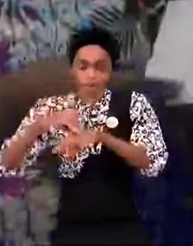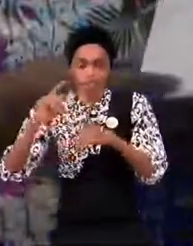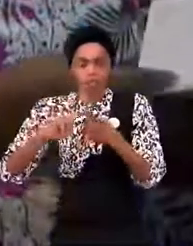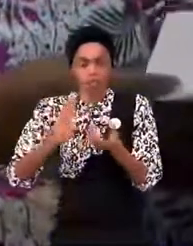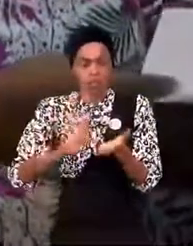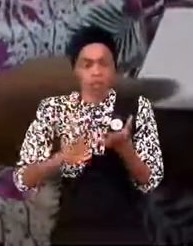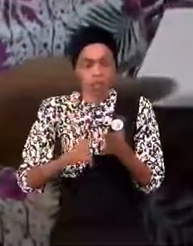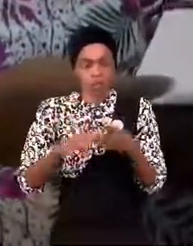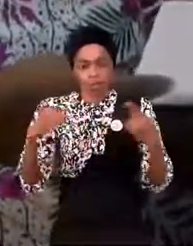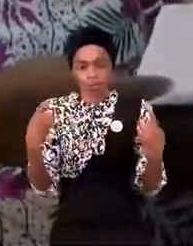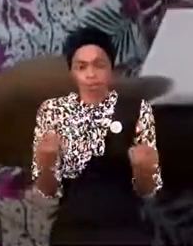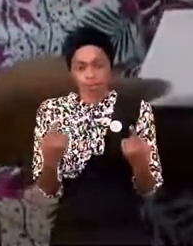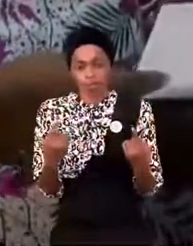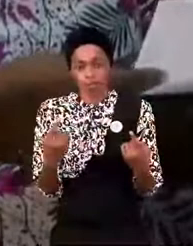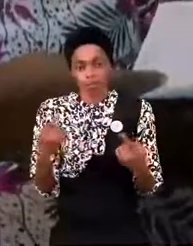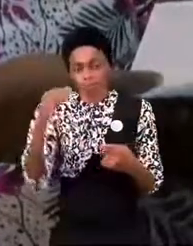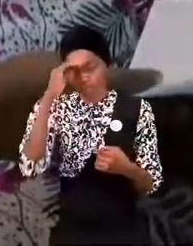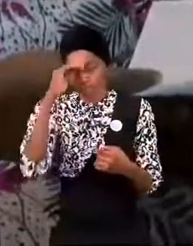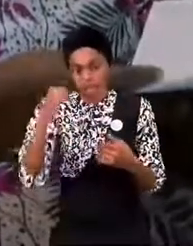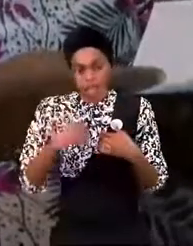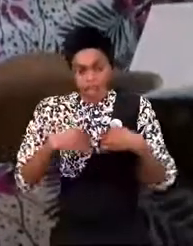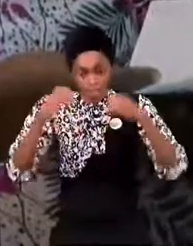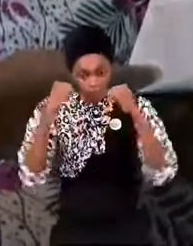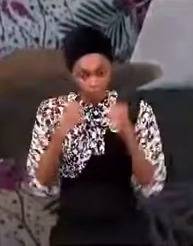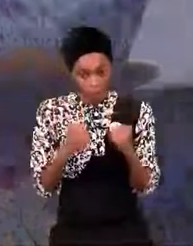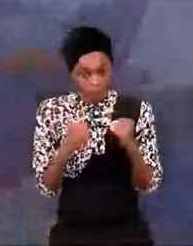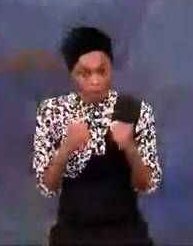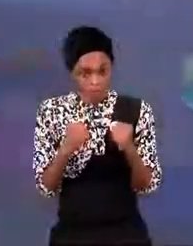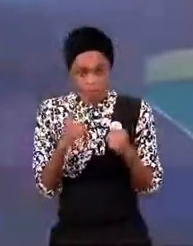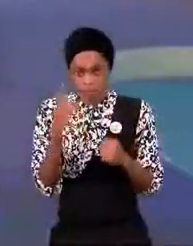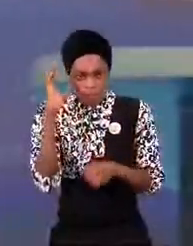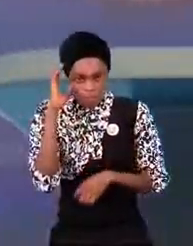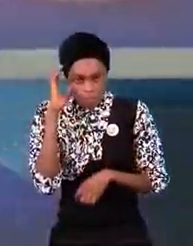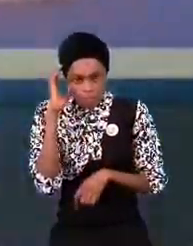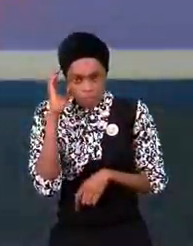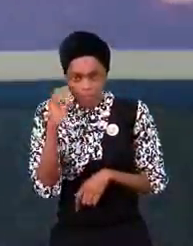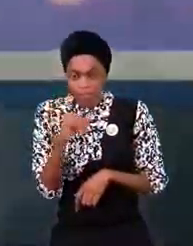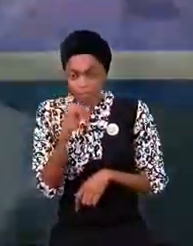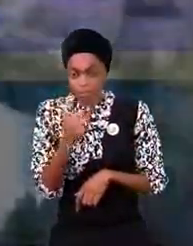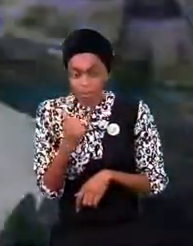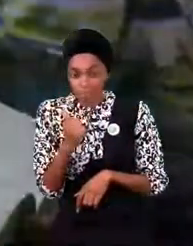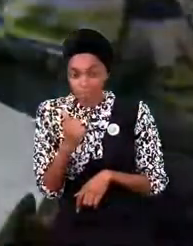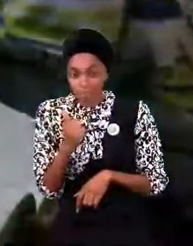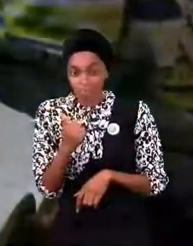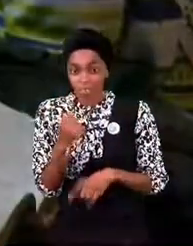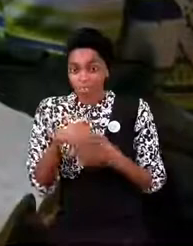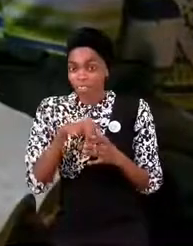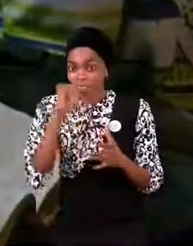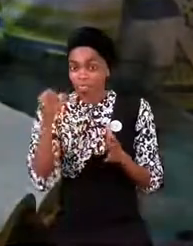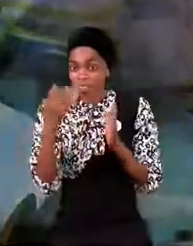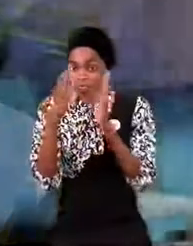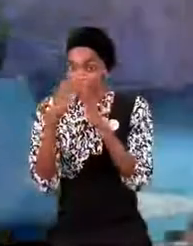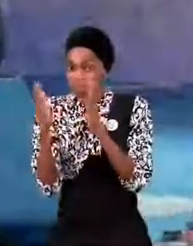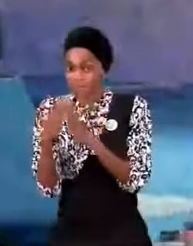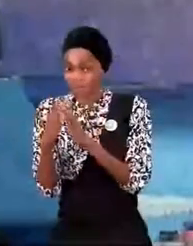entendu ça? Pas seulement à Jérusalem, pas seulement à Nazareth, pas